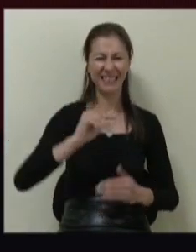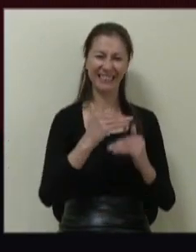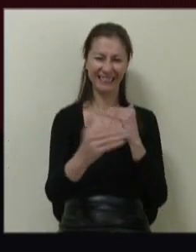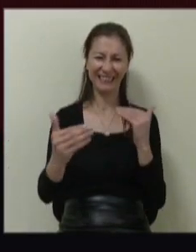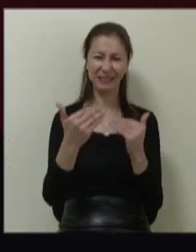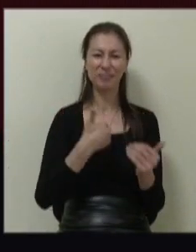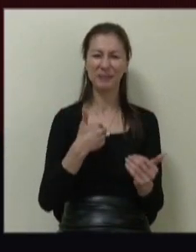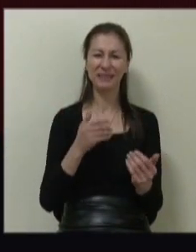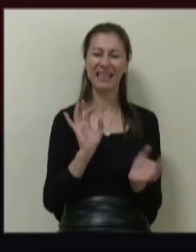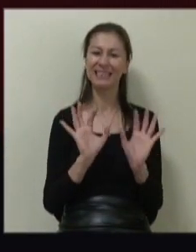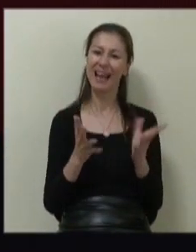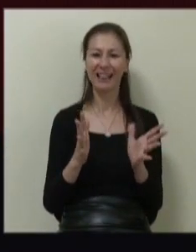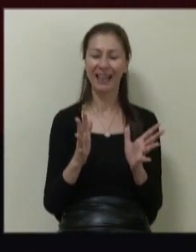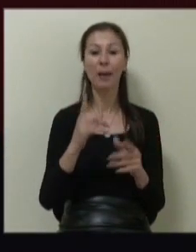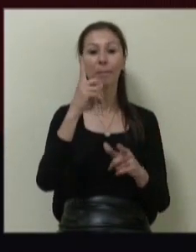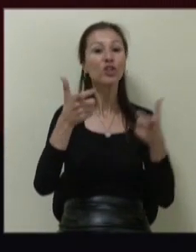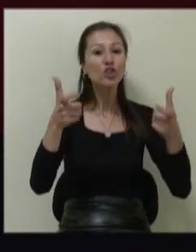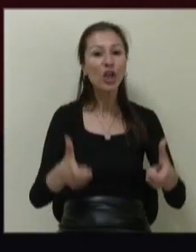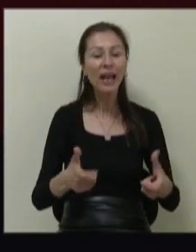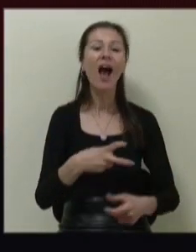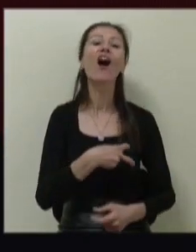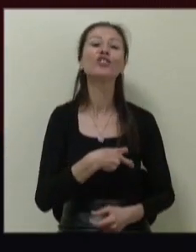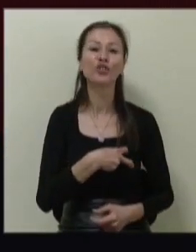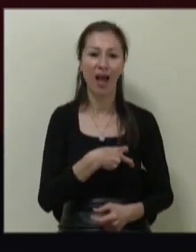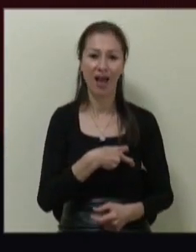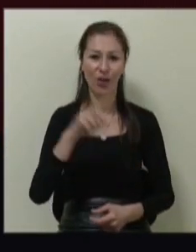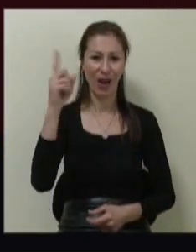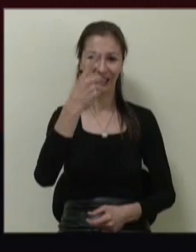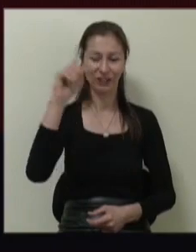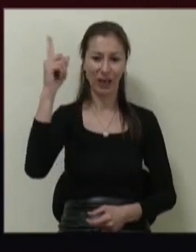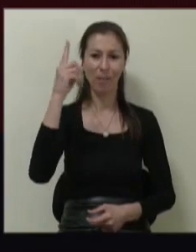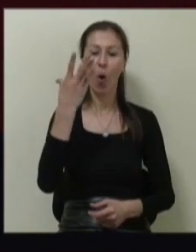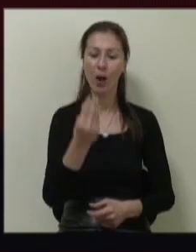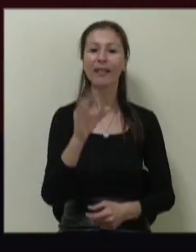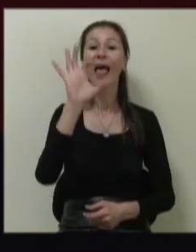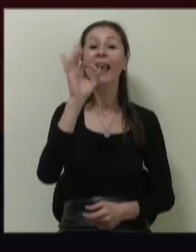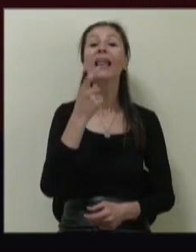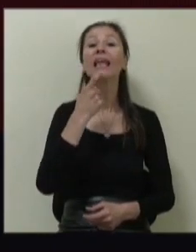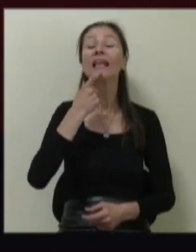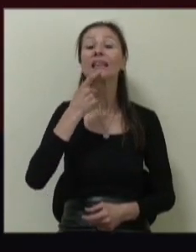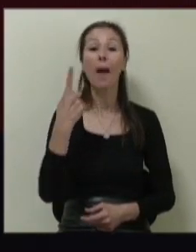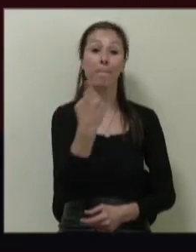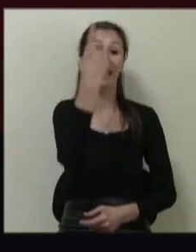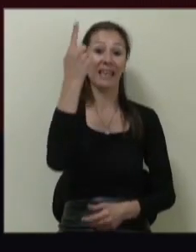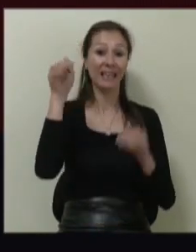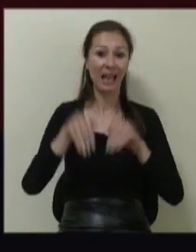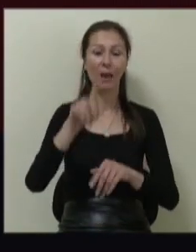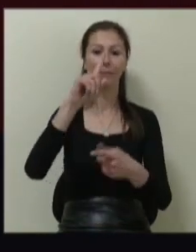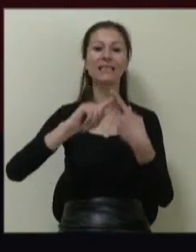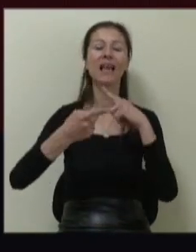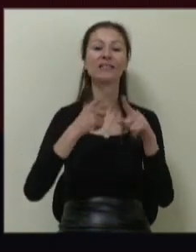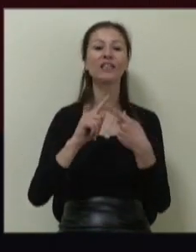herhalde. Bir şehri aşkla yöneteceğim iddiasında olan ve 50 yılda bir gelen bir